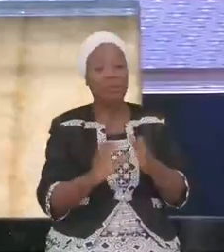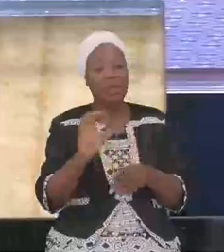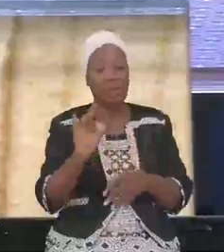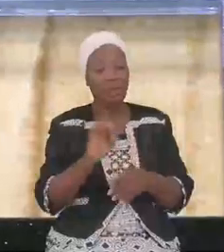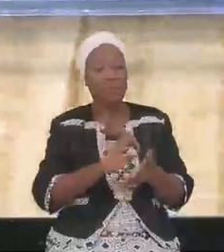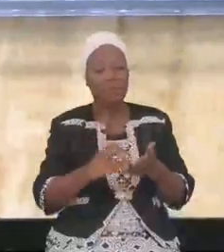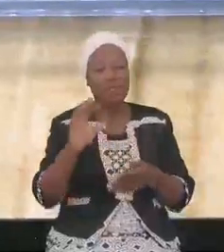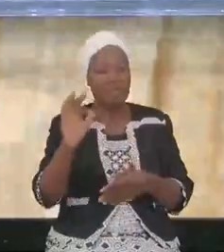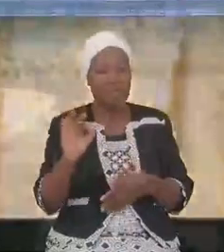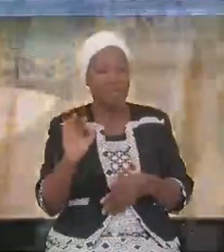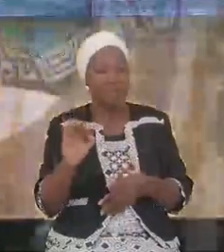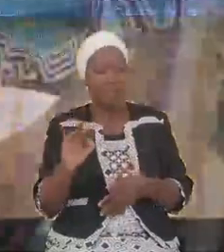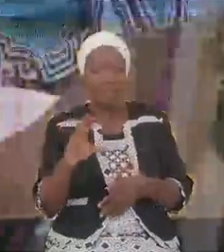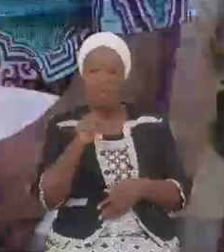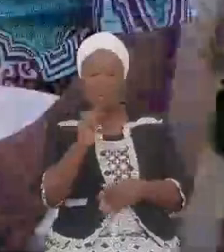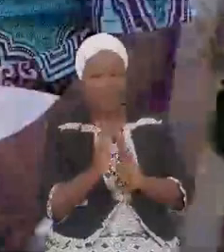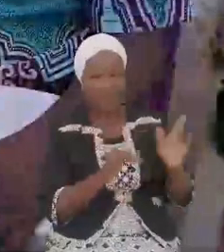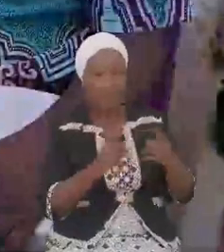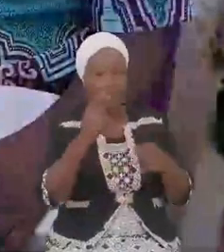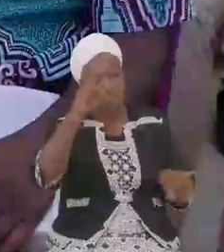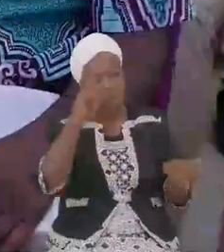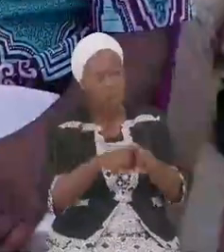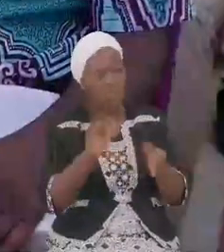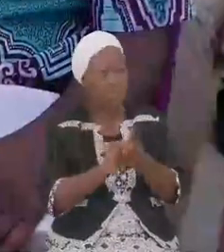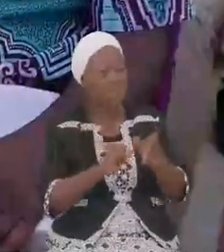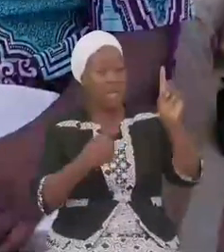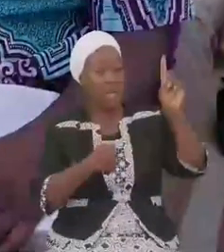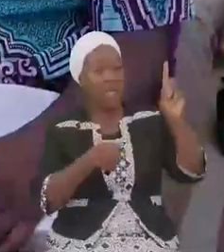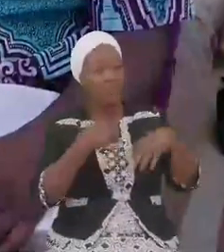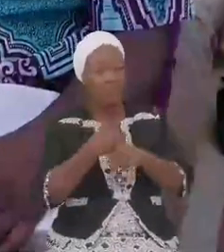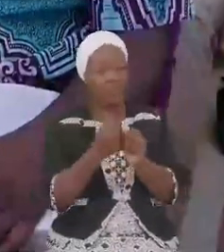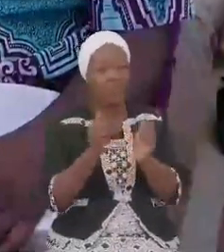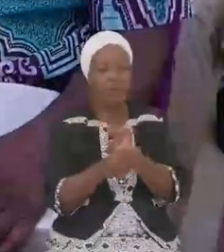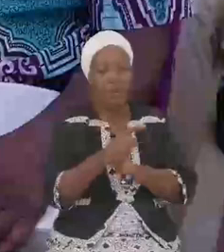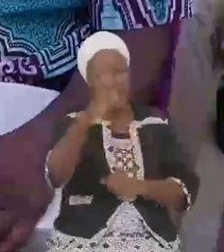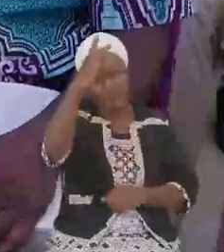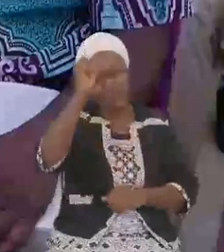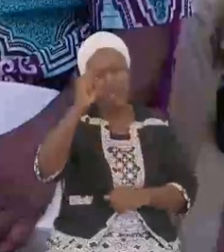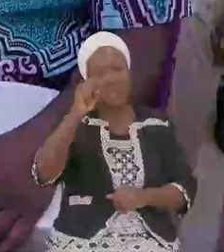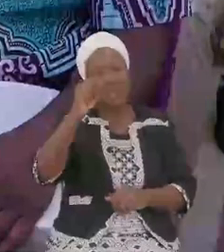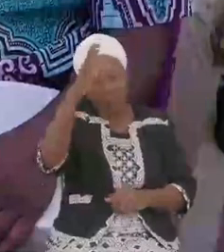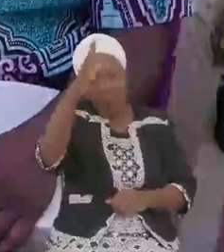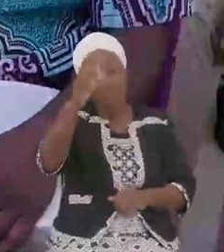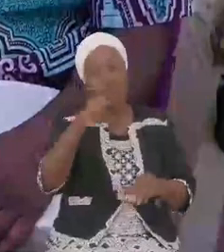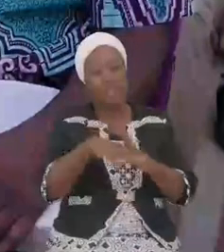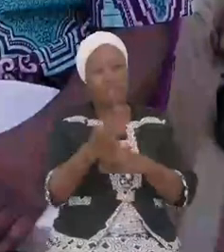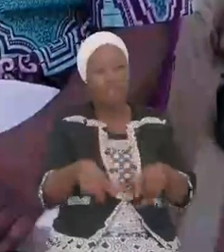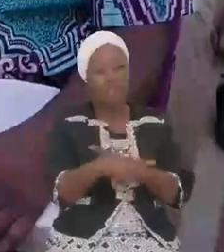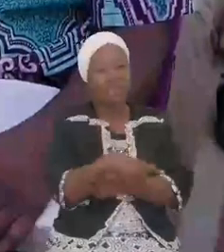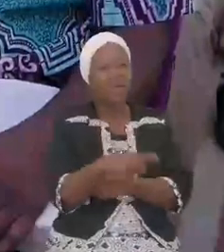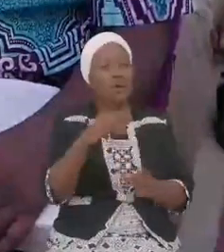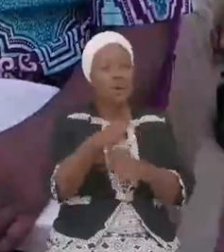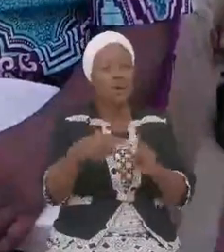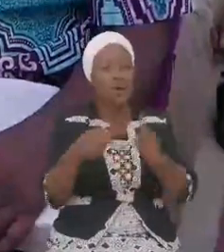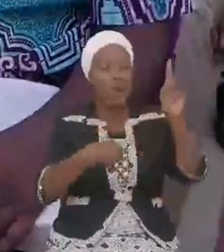verset 9. Non comme l'alliance que j'ai traitée avec le Père, le jour où